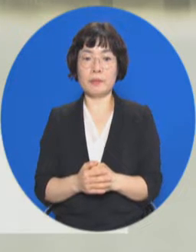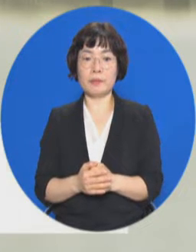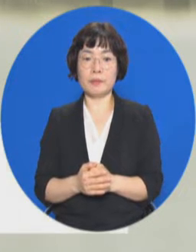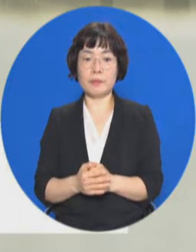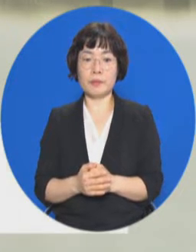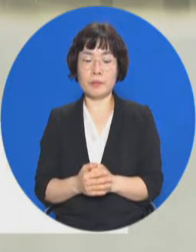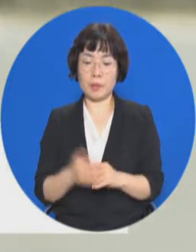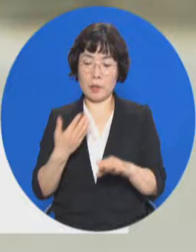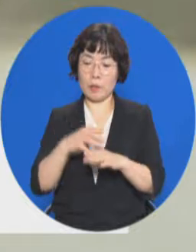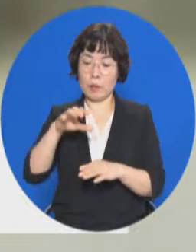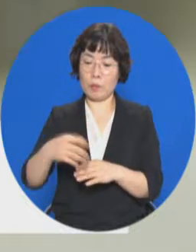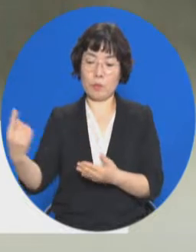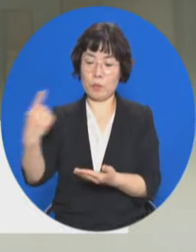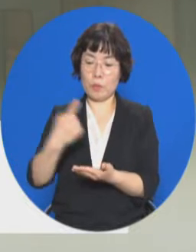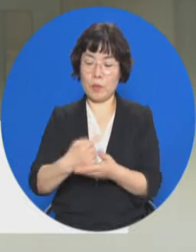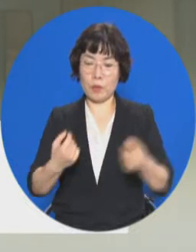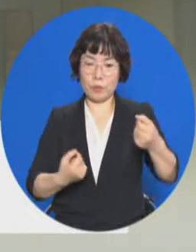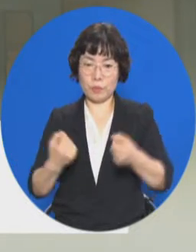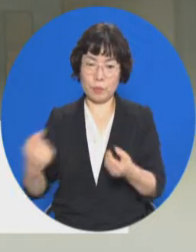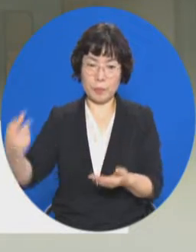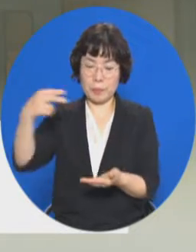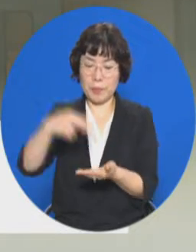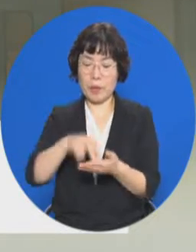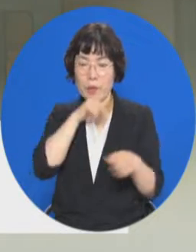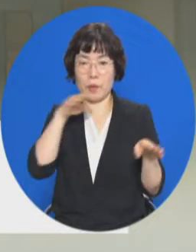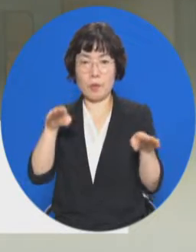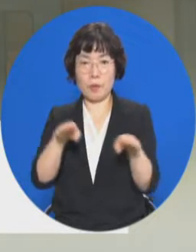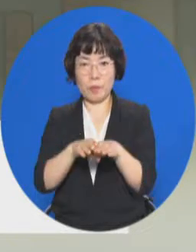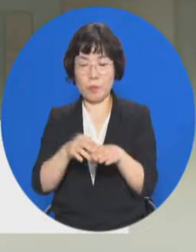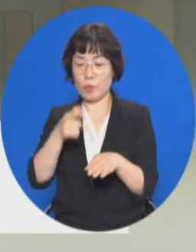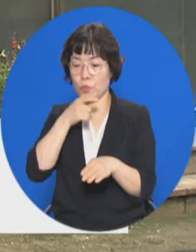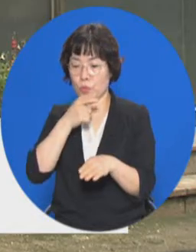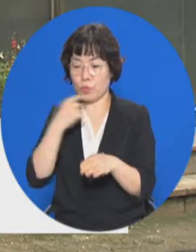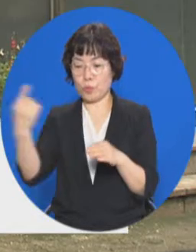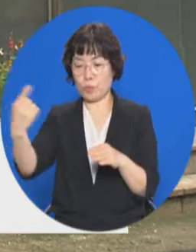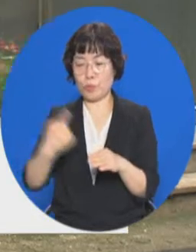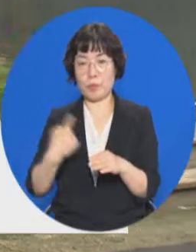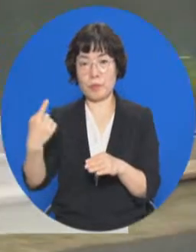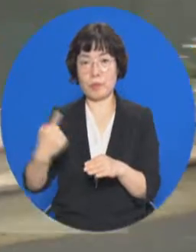먼 데서 가까운 데 온 사람들 아니야. 네, 차 타고 와요. 이래서 왔어요.